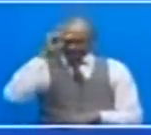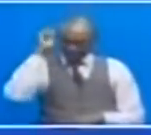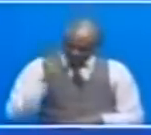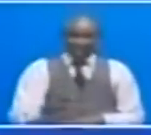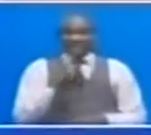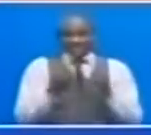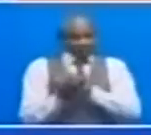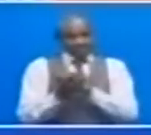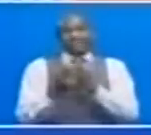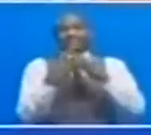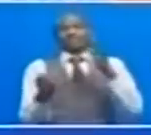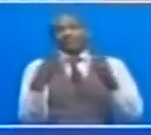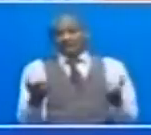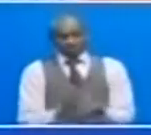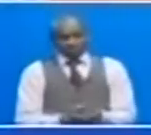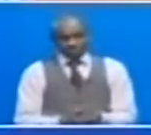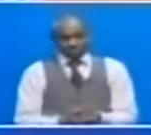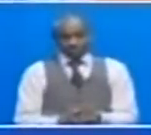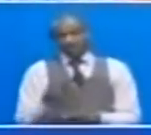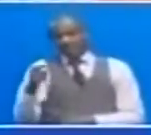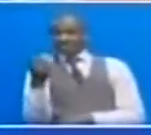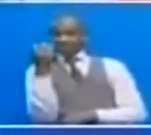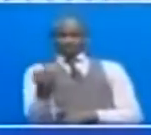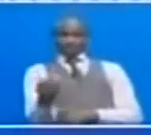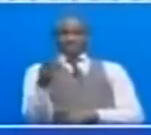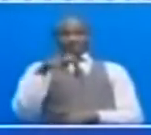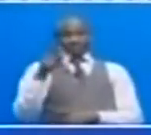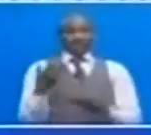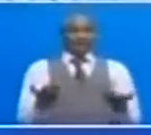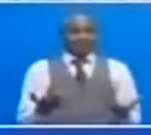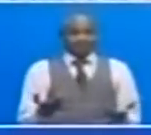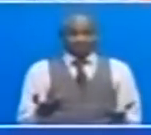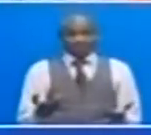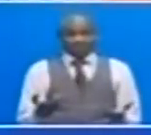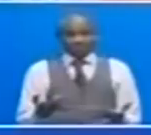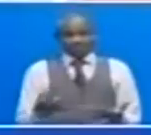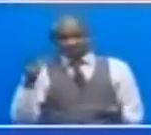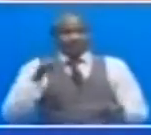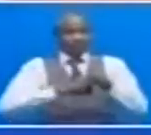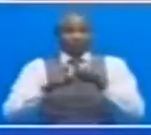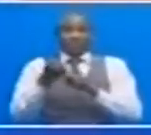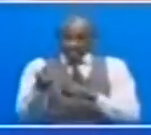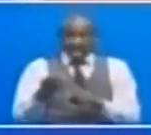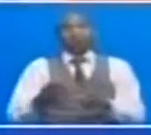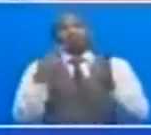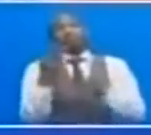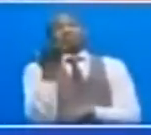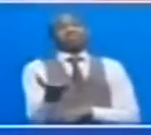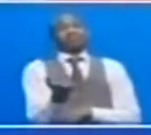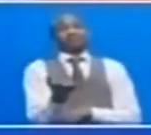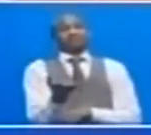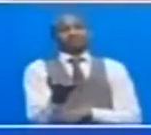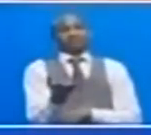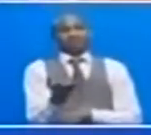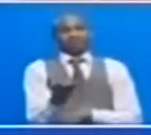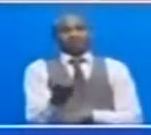mystery. Alikaye na kijana mwenzake wanazungumza, ikaja gari papu ikawashika kwa watolea mabunduki